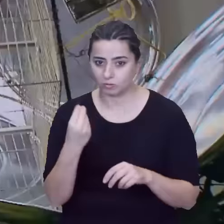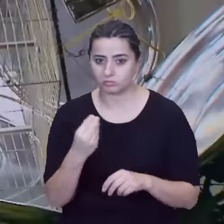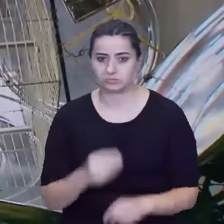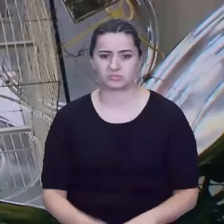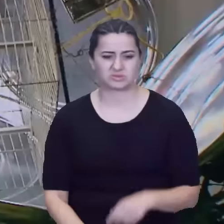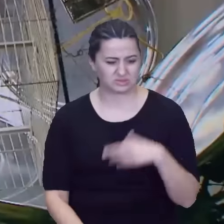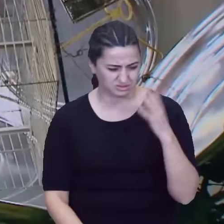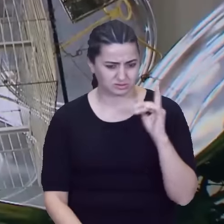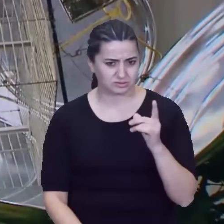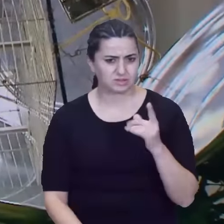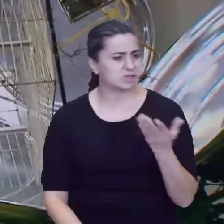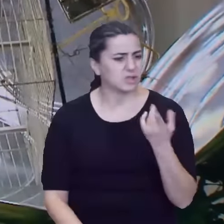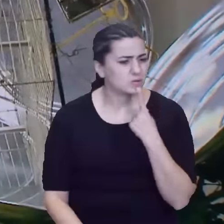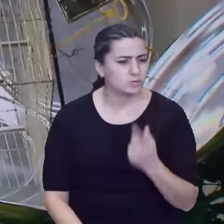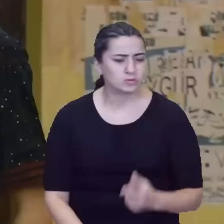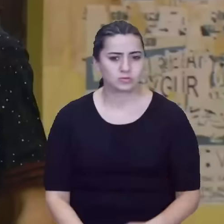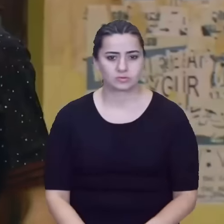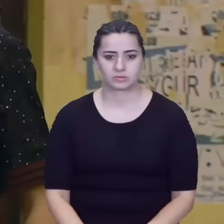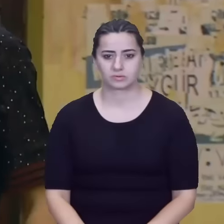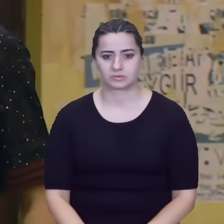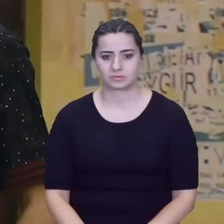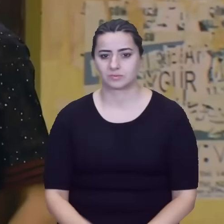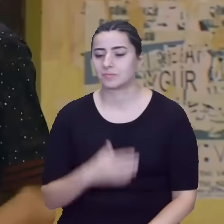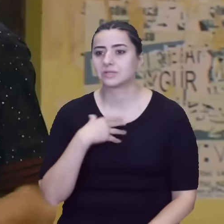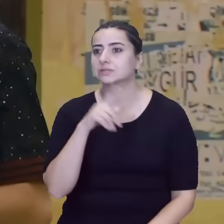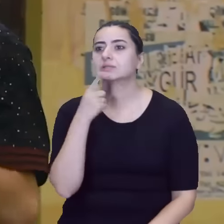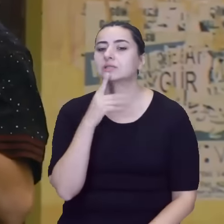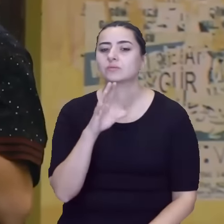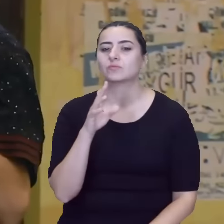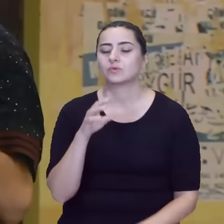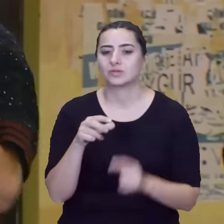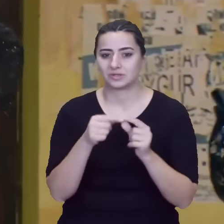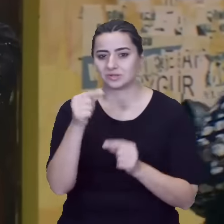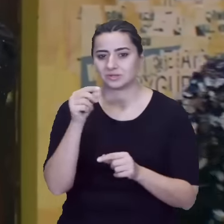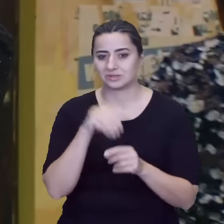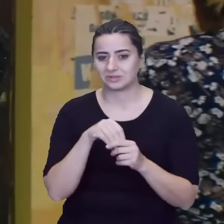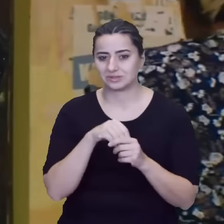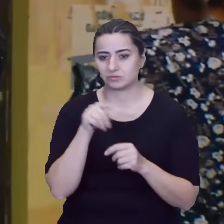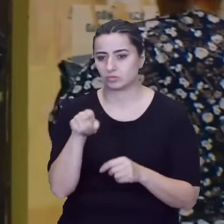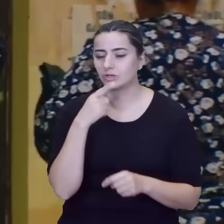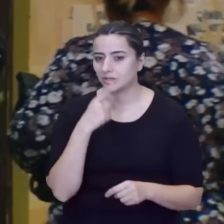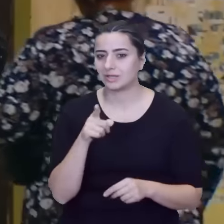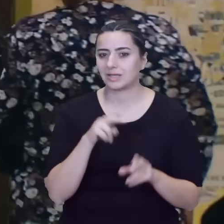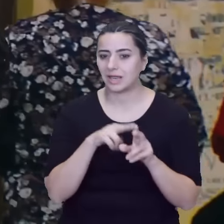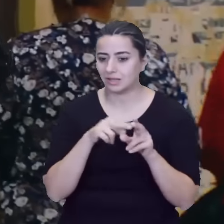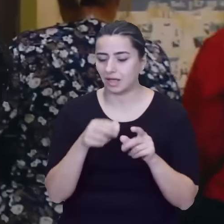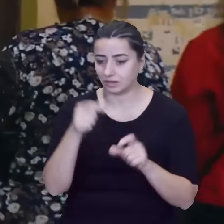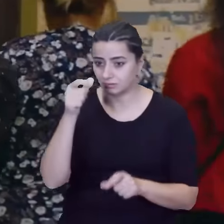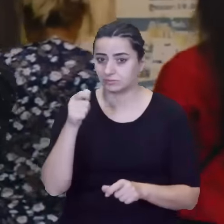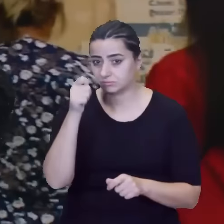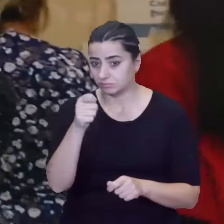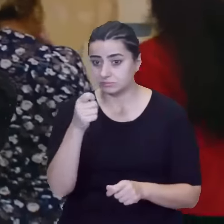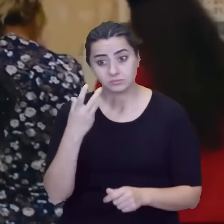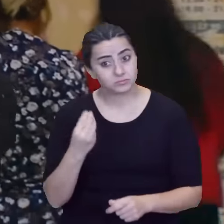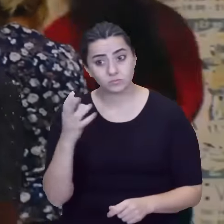Kerata. Sensin kerata. Kime kerata diyorsun sen? Kime kerata diyorum? Bana buna diyorum. Kerata. Keratayı